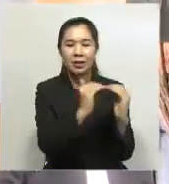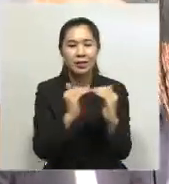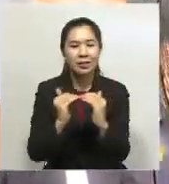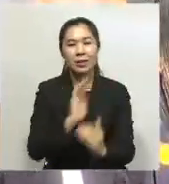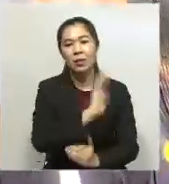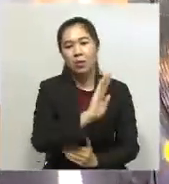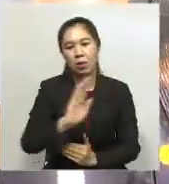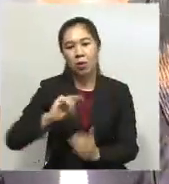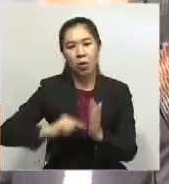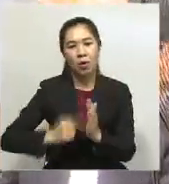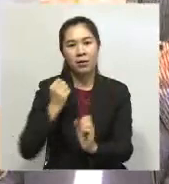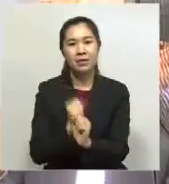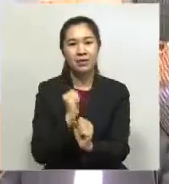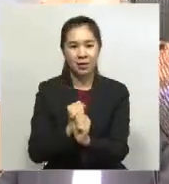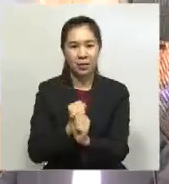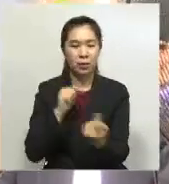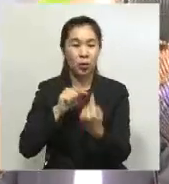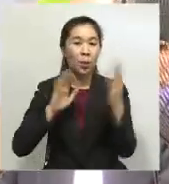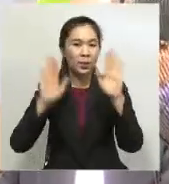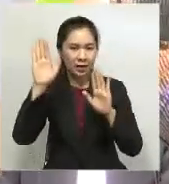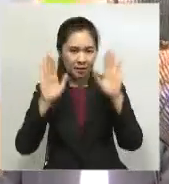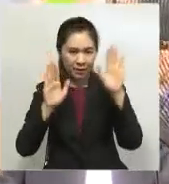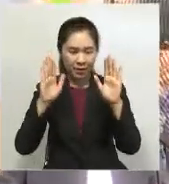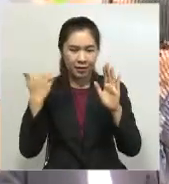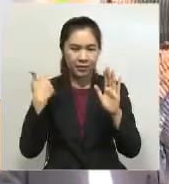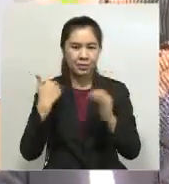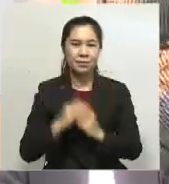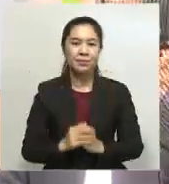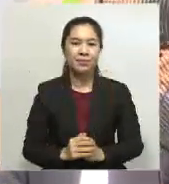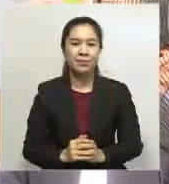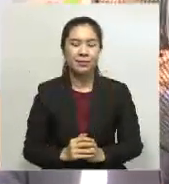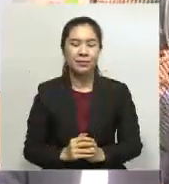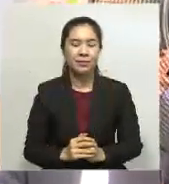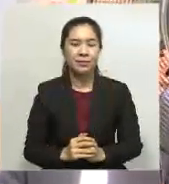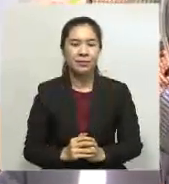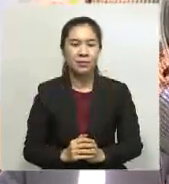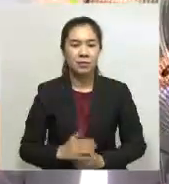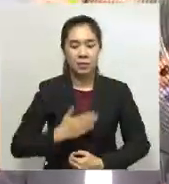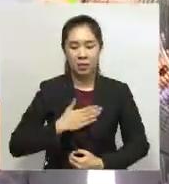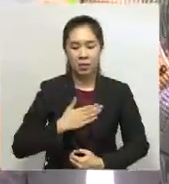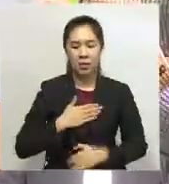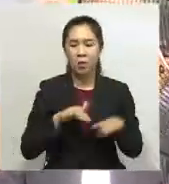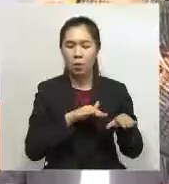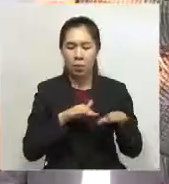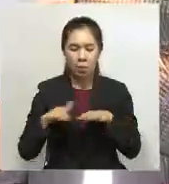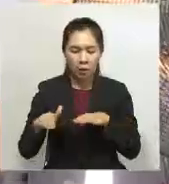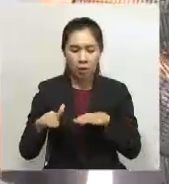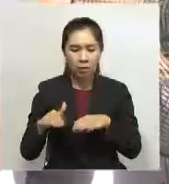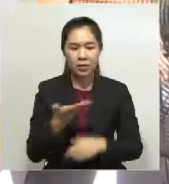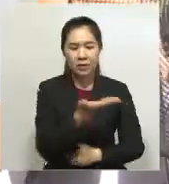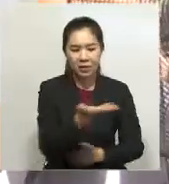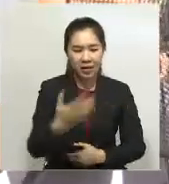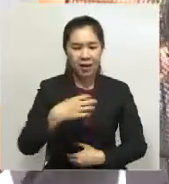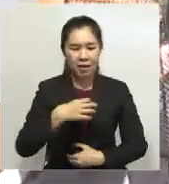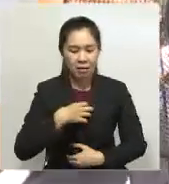นั่นแหละคือการเริ่มต้นการเป็นประชาธิปไตยนะครับเพราะว่าการที่เราจะได้อะไรพร้อมๆกันเวลาเดียวที่ทุกคนอยากได้มัน